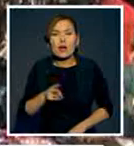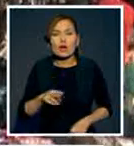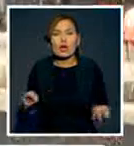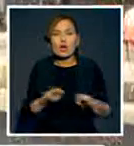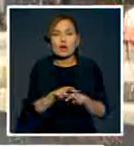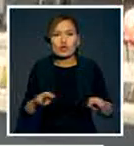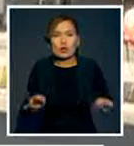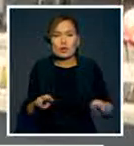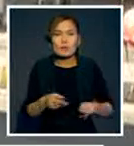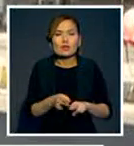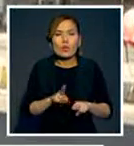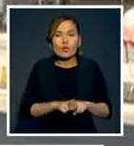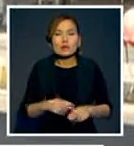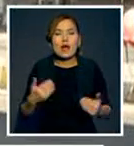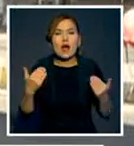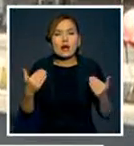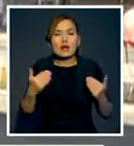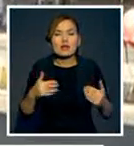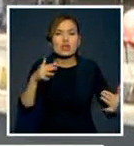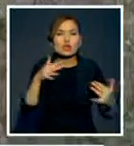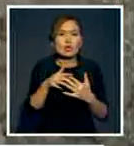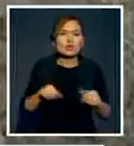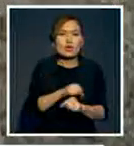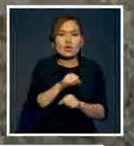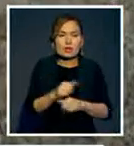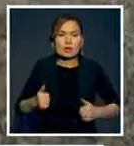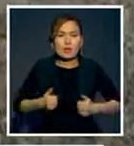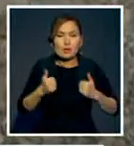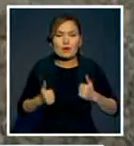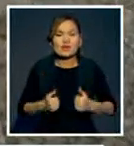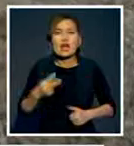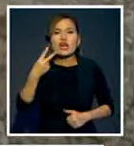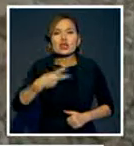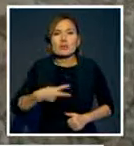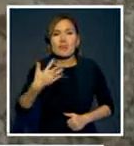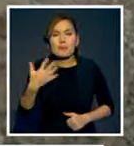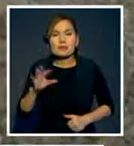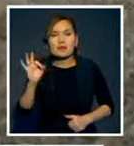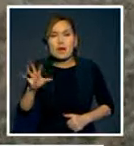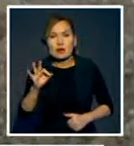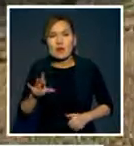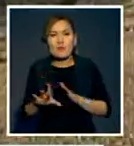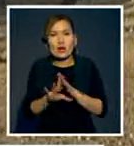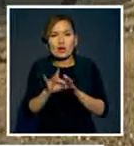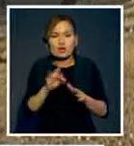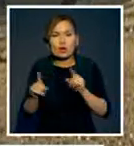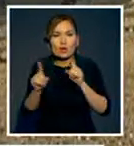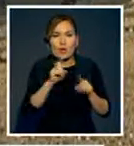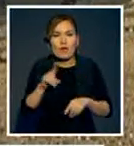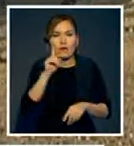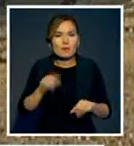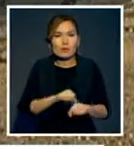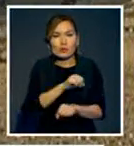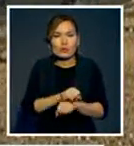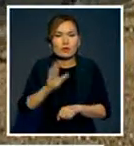операцияны тоқтатуды және диалог бастауды сұрады. Сонымен қатар олар Қазанның 25-інде өткен тәуелсіздік референдумының нәтижесін тоқтата тұратындарын мәлімдеп